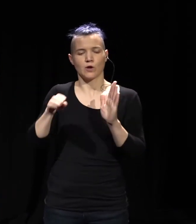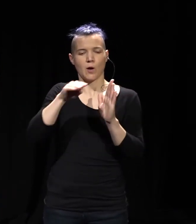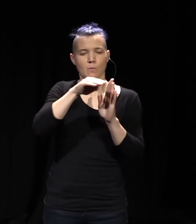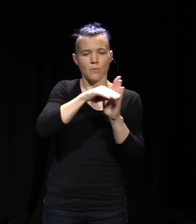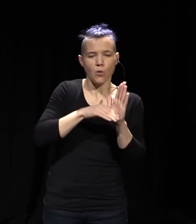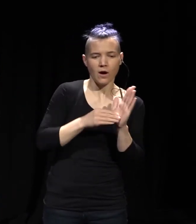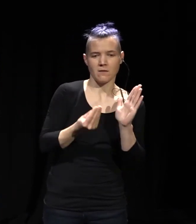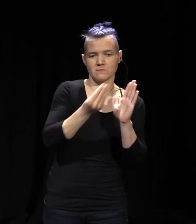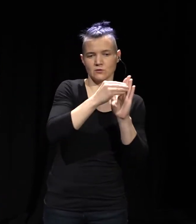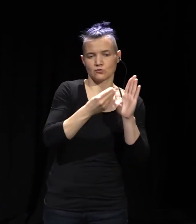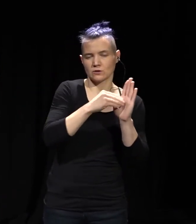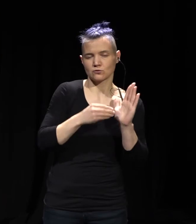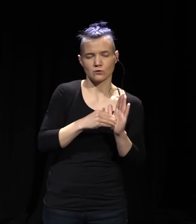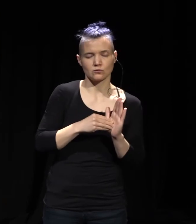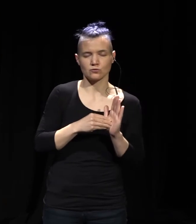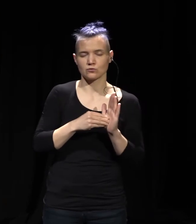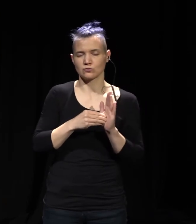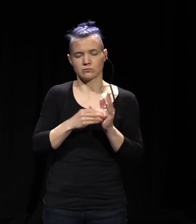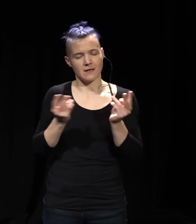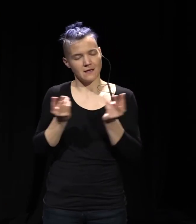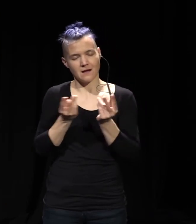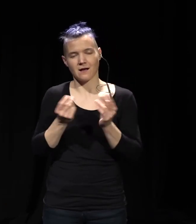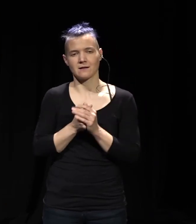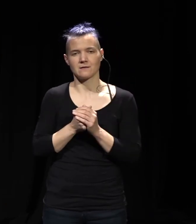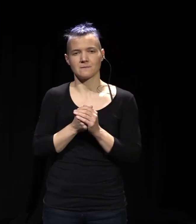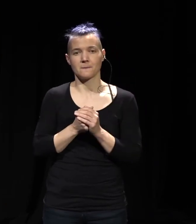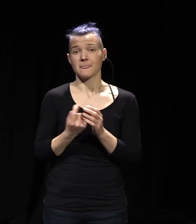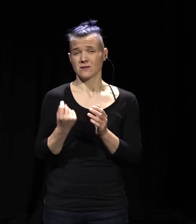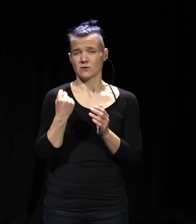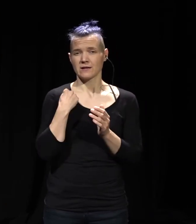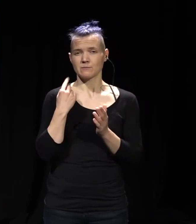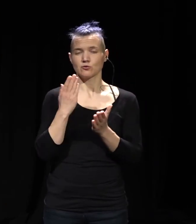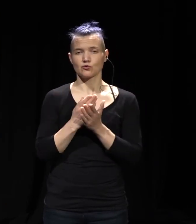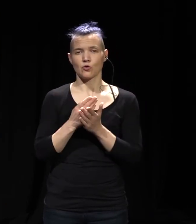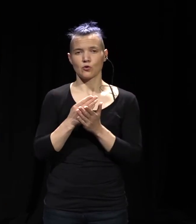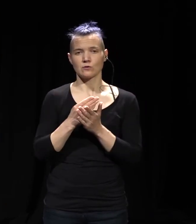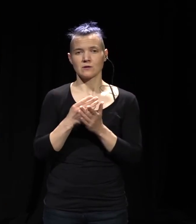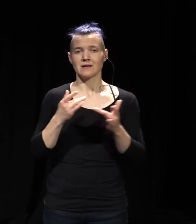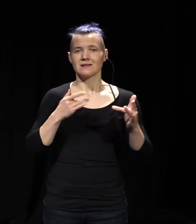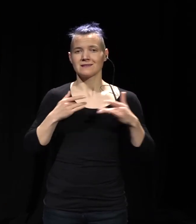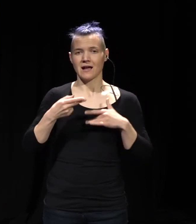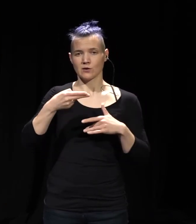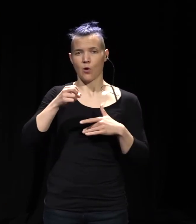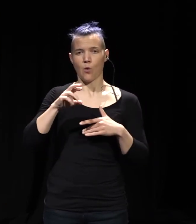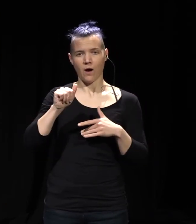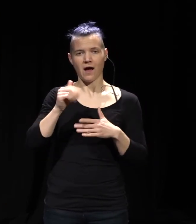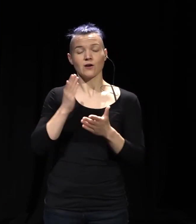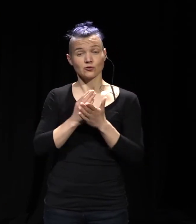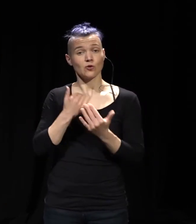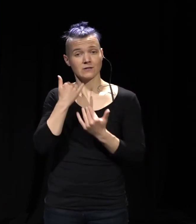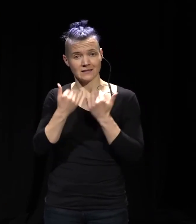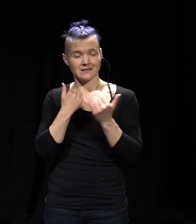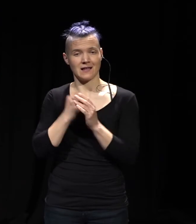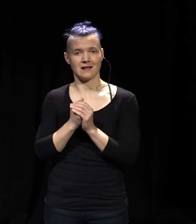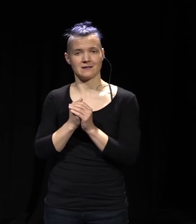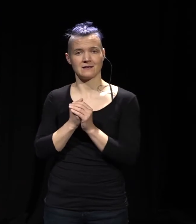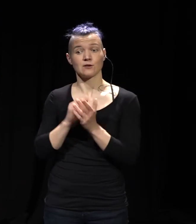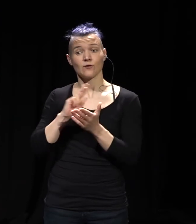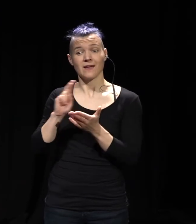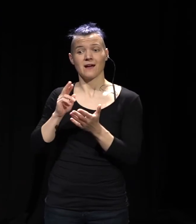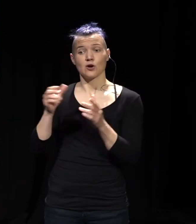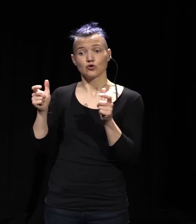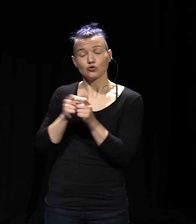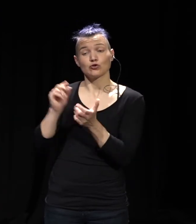den Produktionen. Dieses Thema hatten wir heute gehört von Seite Hora zum Beispiel auch, die Autorenschaft, Michael hat es auch nochmals gesagt.